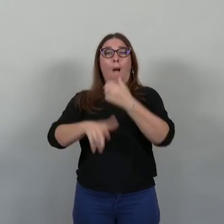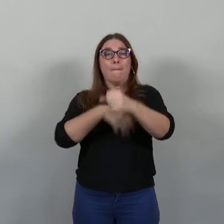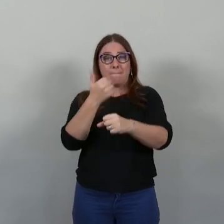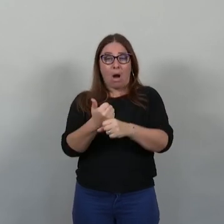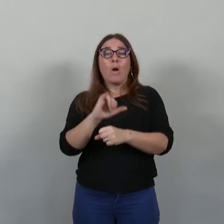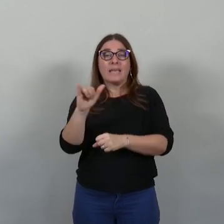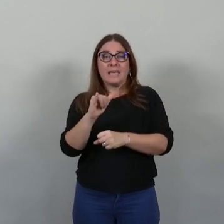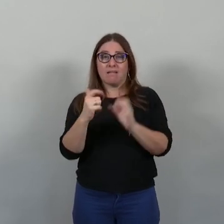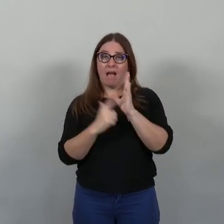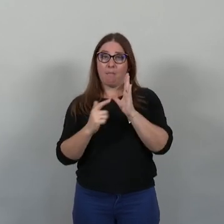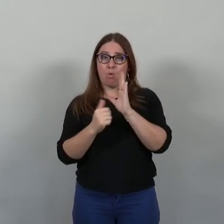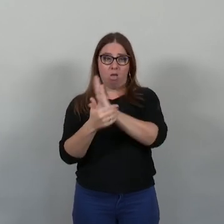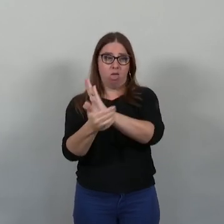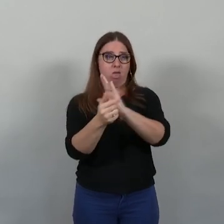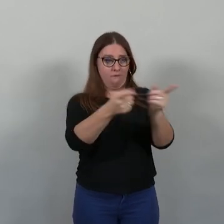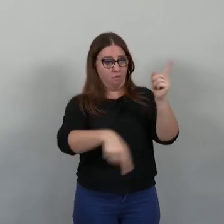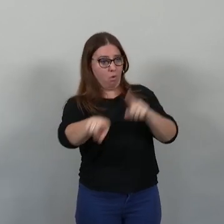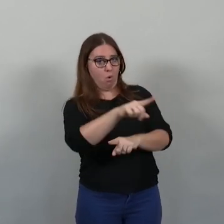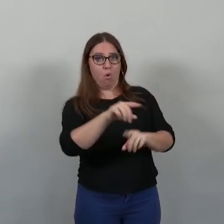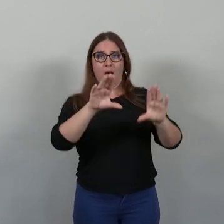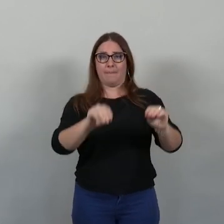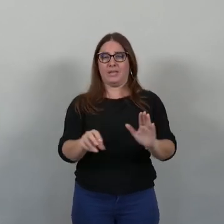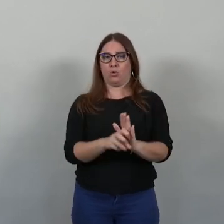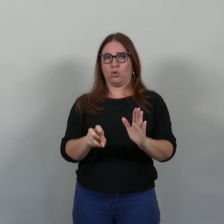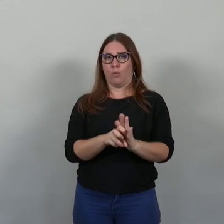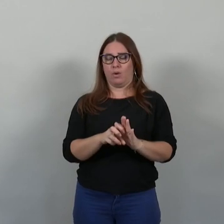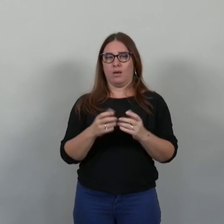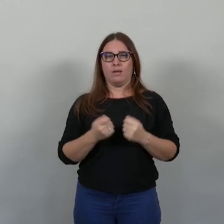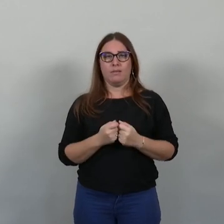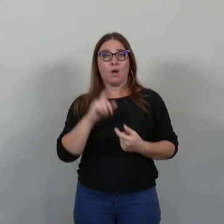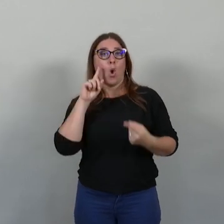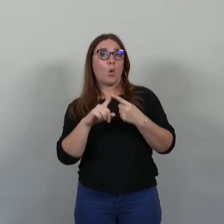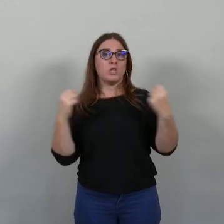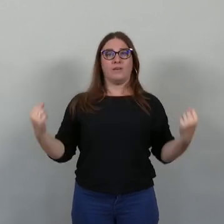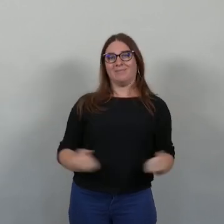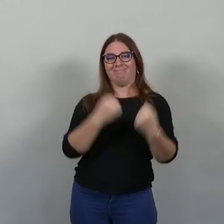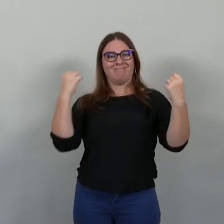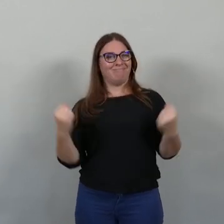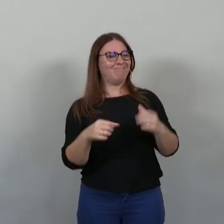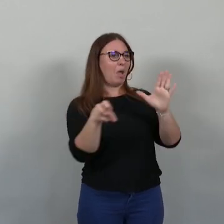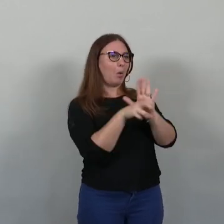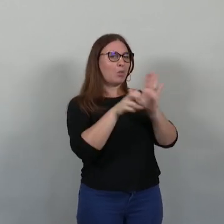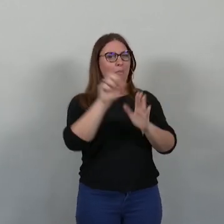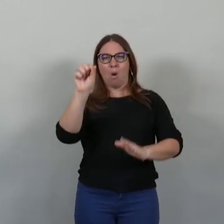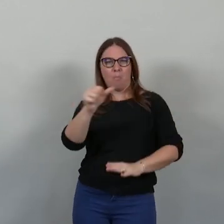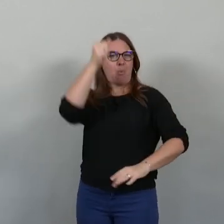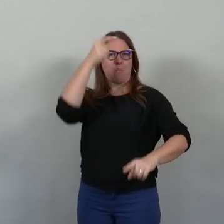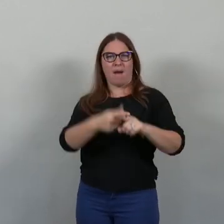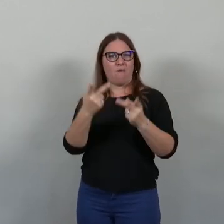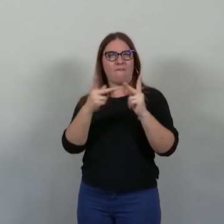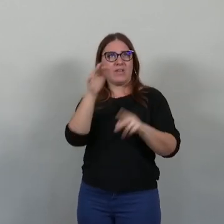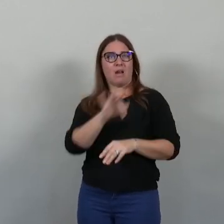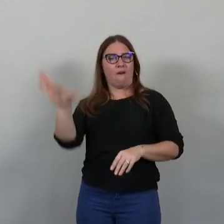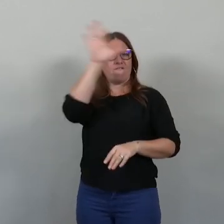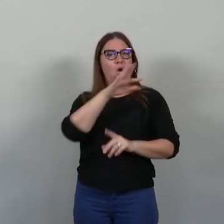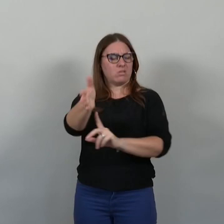contribuables grenoblois pour vous permettre de communiquer sur Grenoble et la première ville de France à créer une école